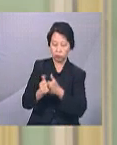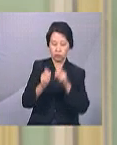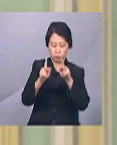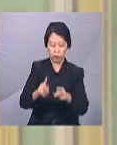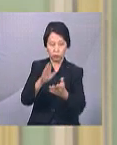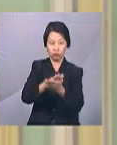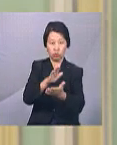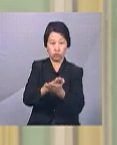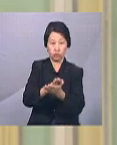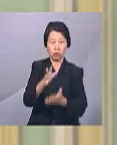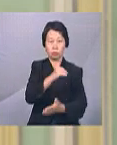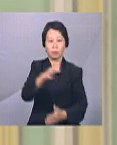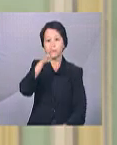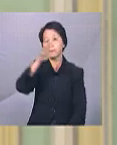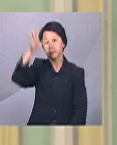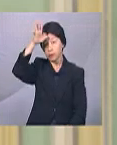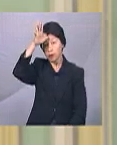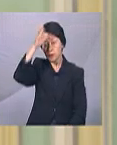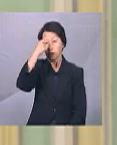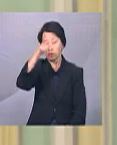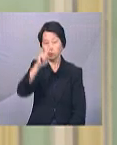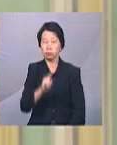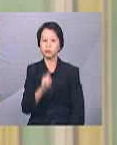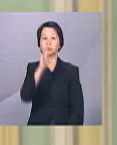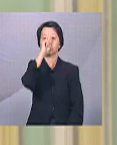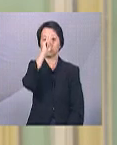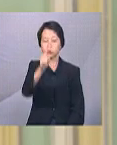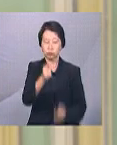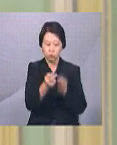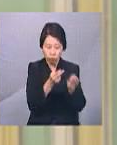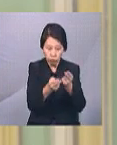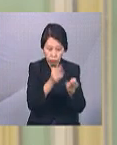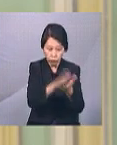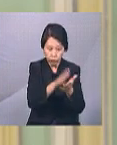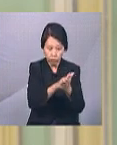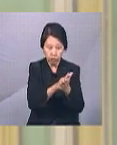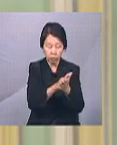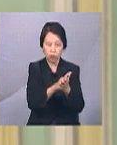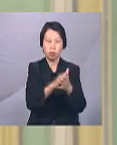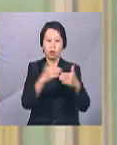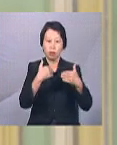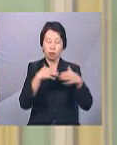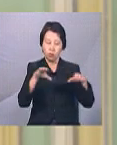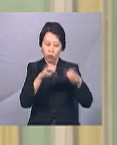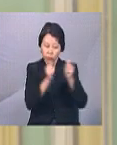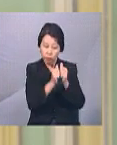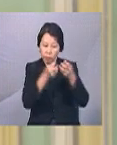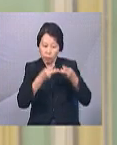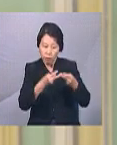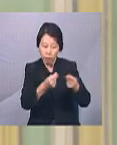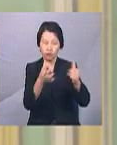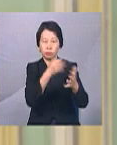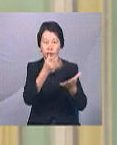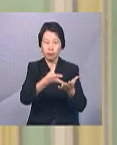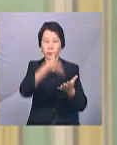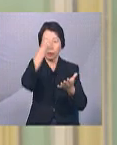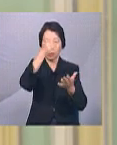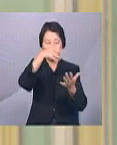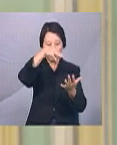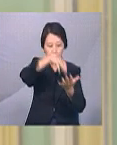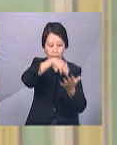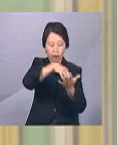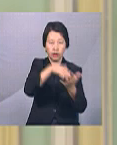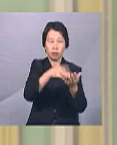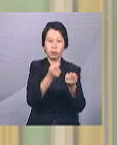dan ibu Bapa bagi memastikan pengurusan sekolah berjalan lancar dan pengajaran dan pembelajaran